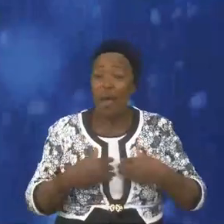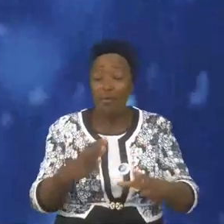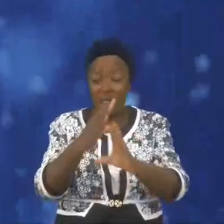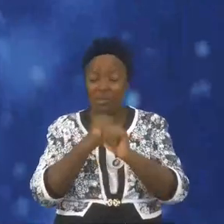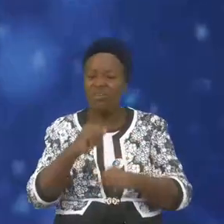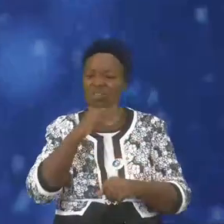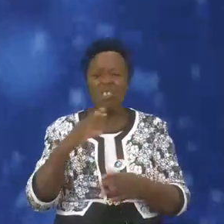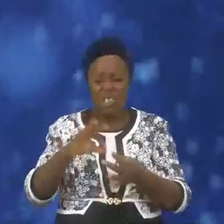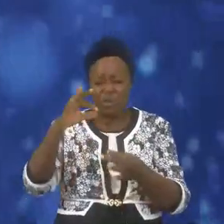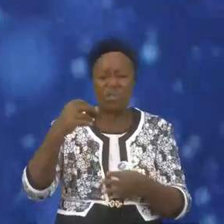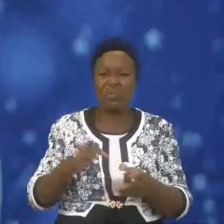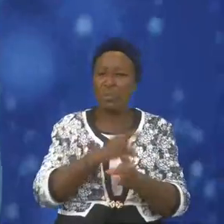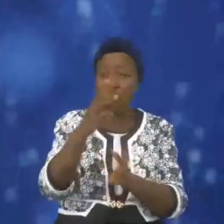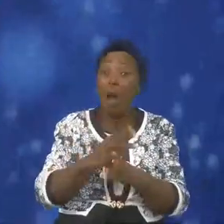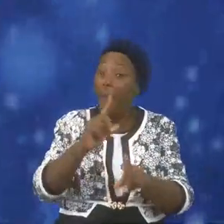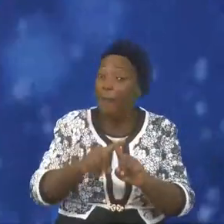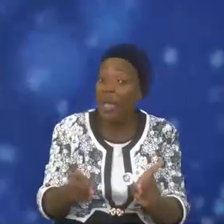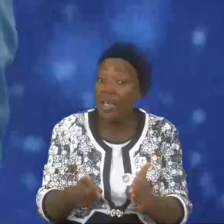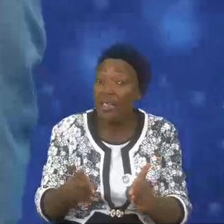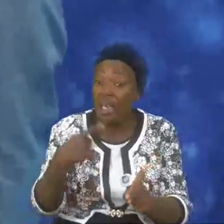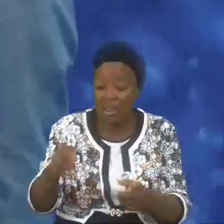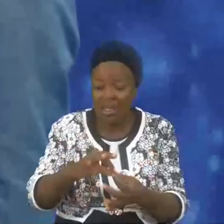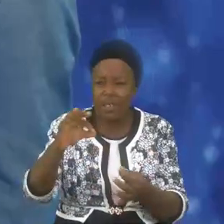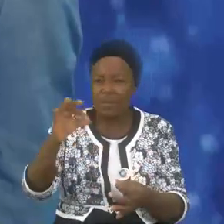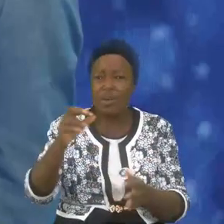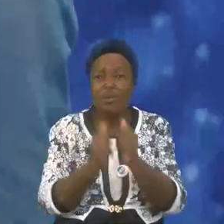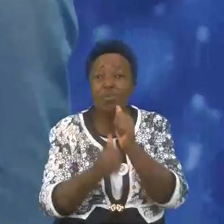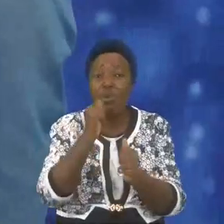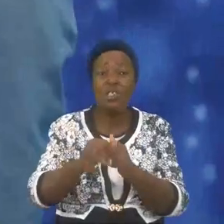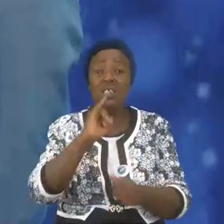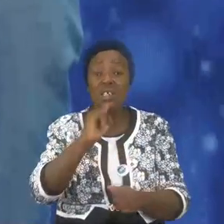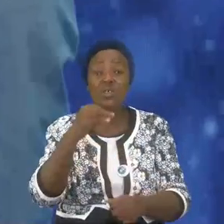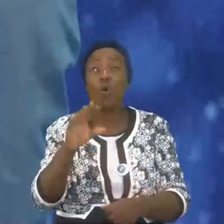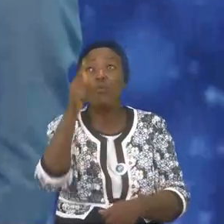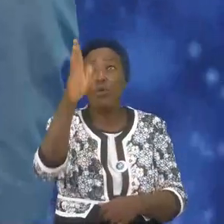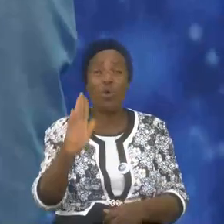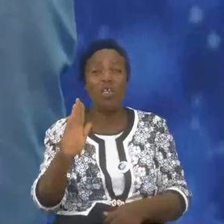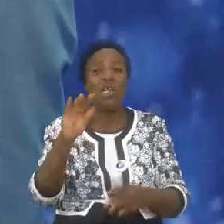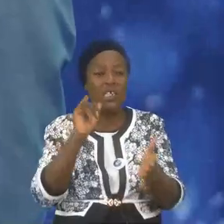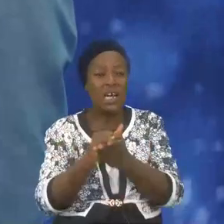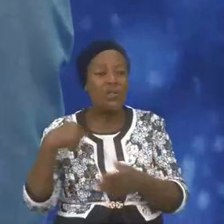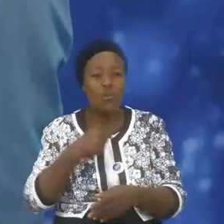Nous n'avons pas reçu l'esprit du monde, mais l'esprit qui vient de Dieu,